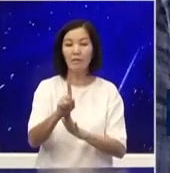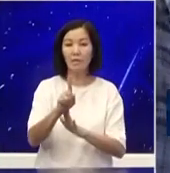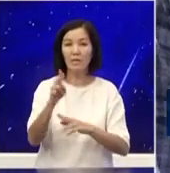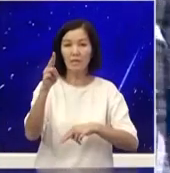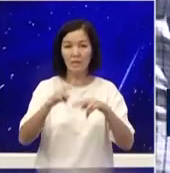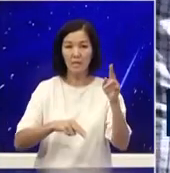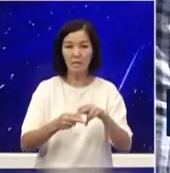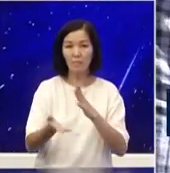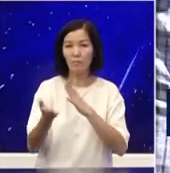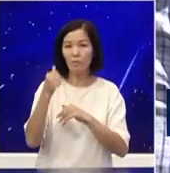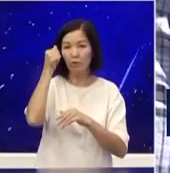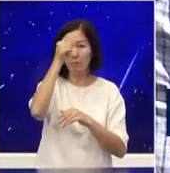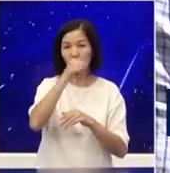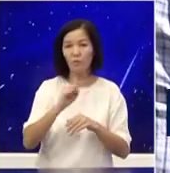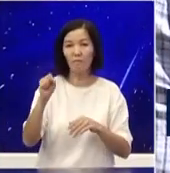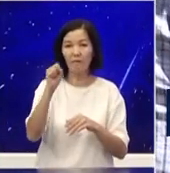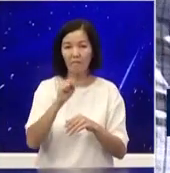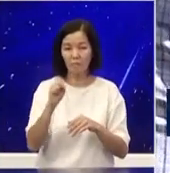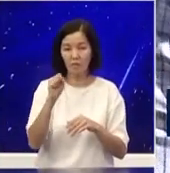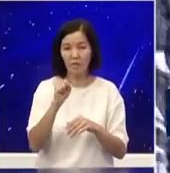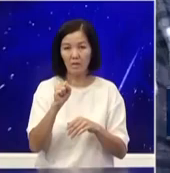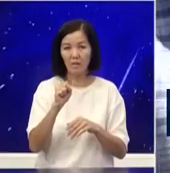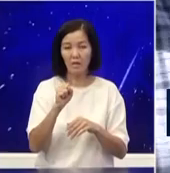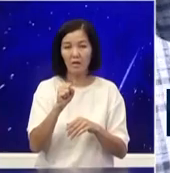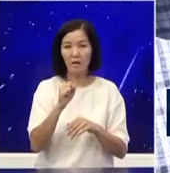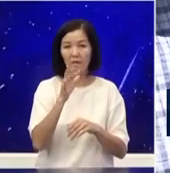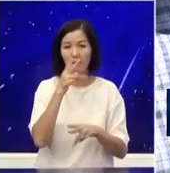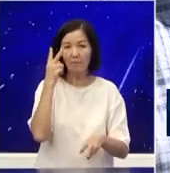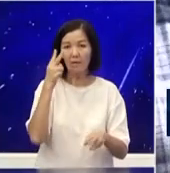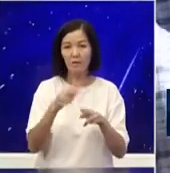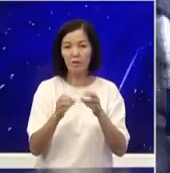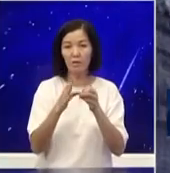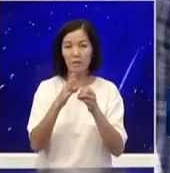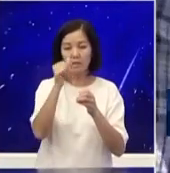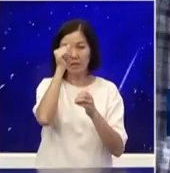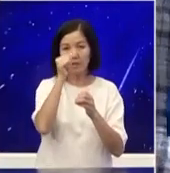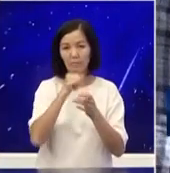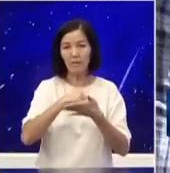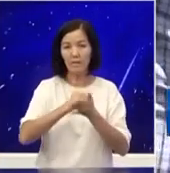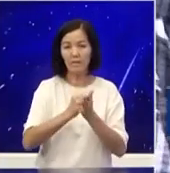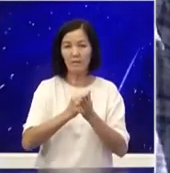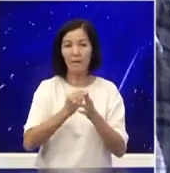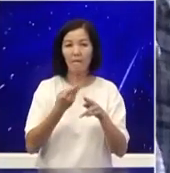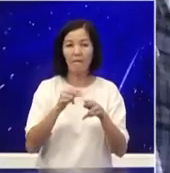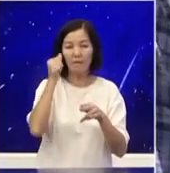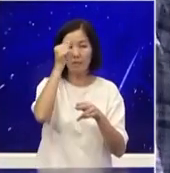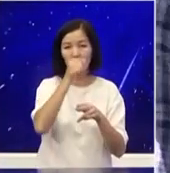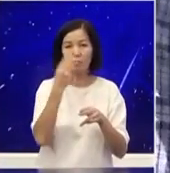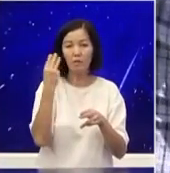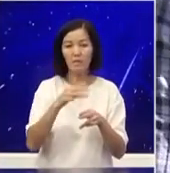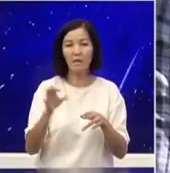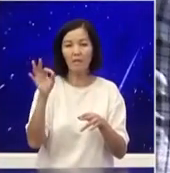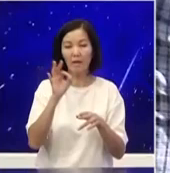в августе прошлом году. Срок строительства 14 месяцев, а срок сдачи в этом году 30